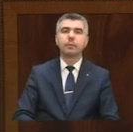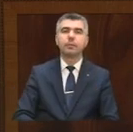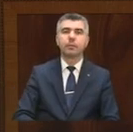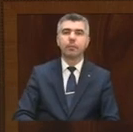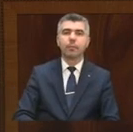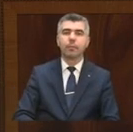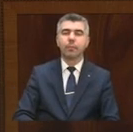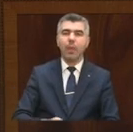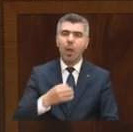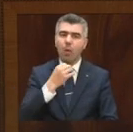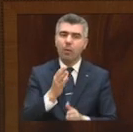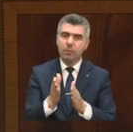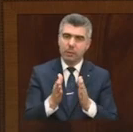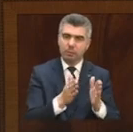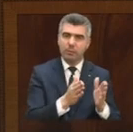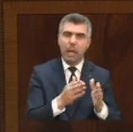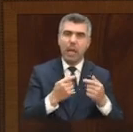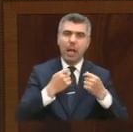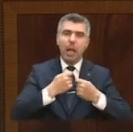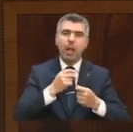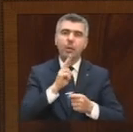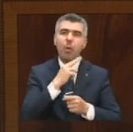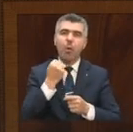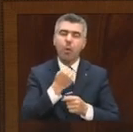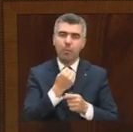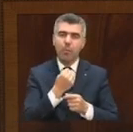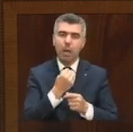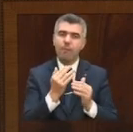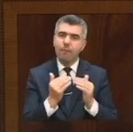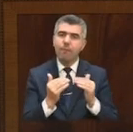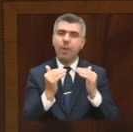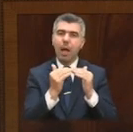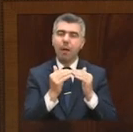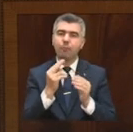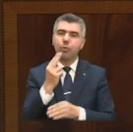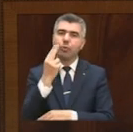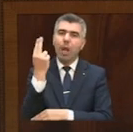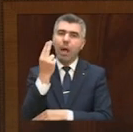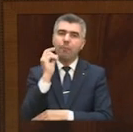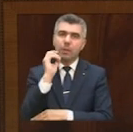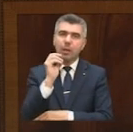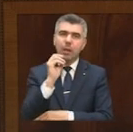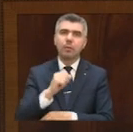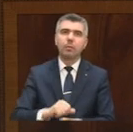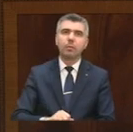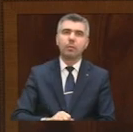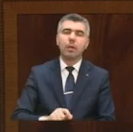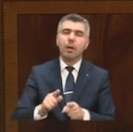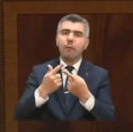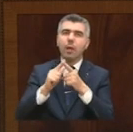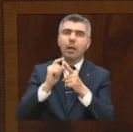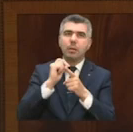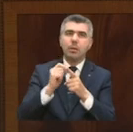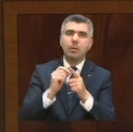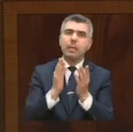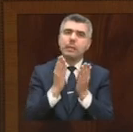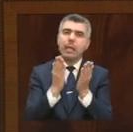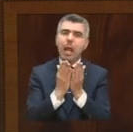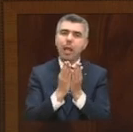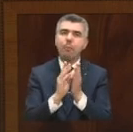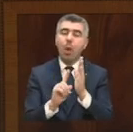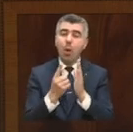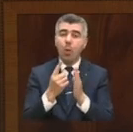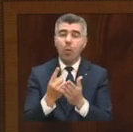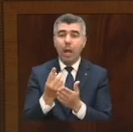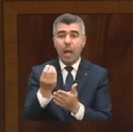دعونا السيد رئيس الحكومه في البدايه نتفق ان التعليم العلوي هو محطه ضمن المسار ديال التعليم من التعليم